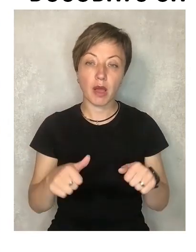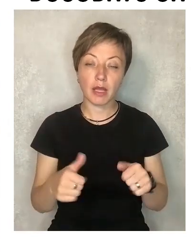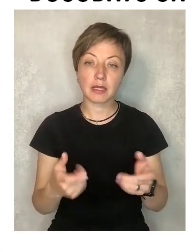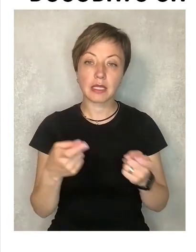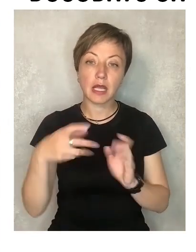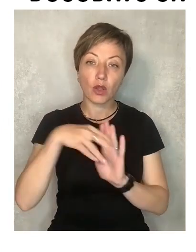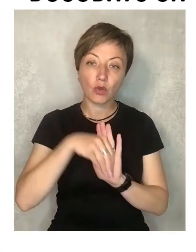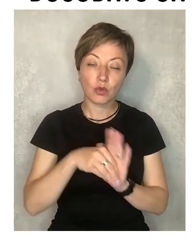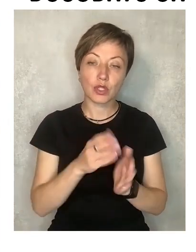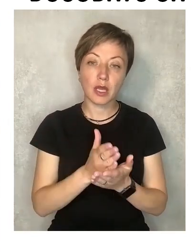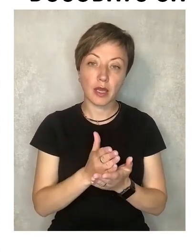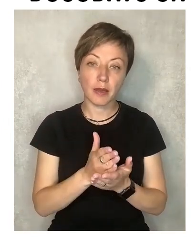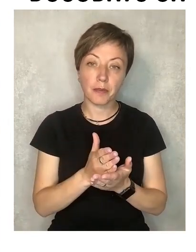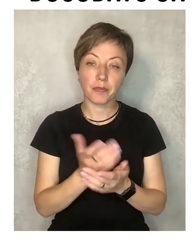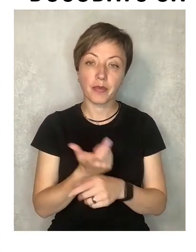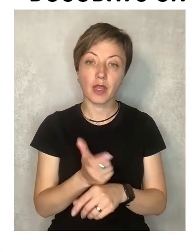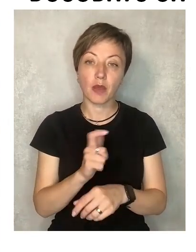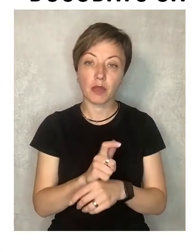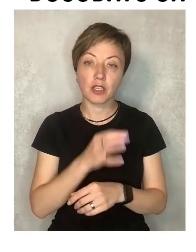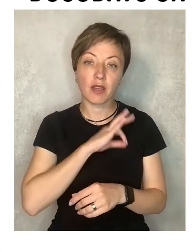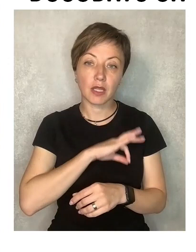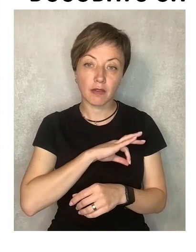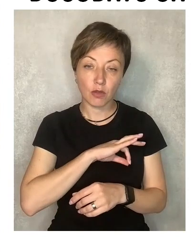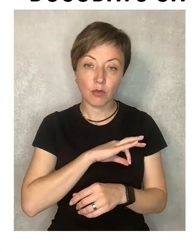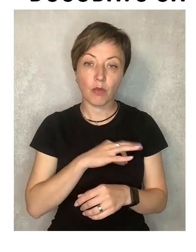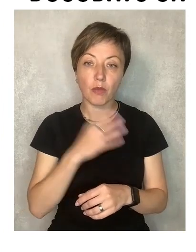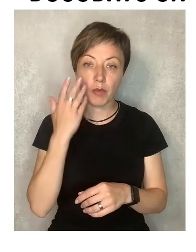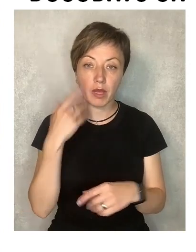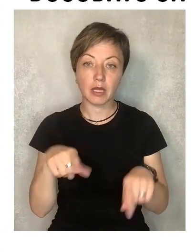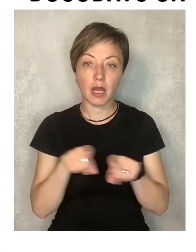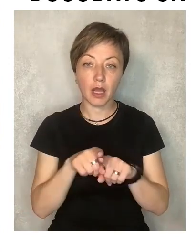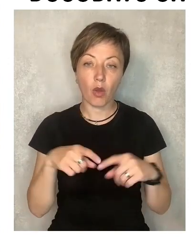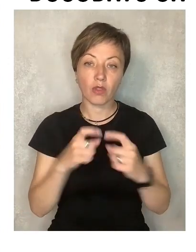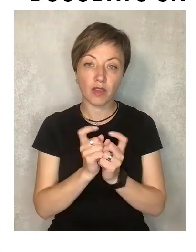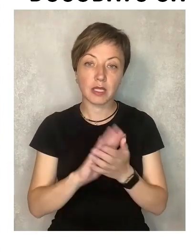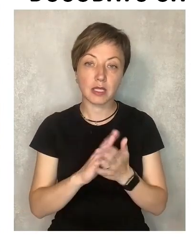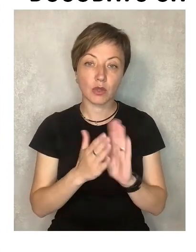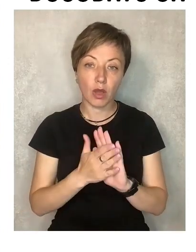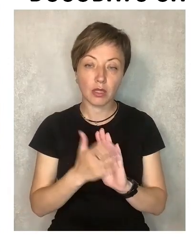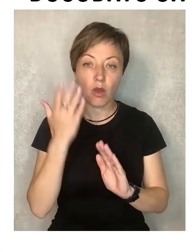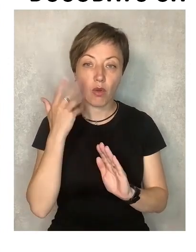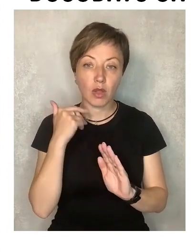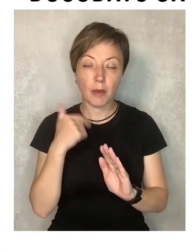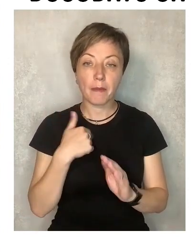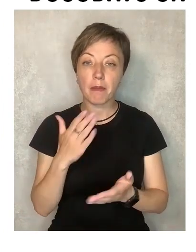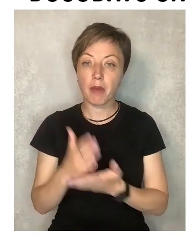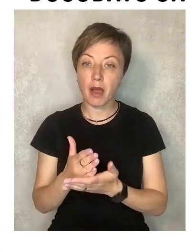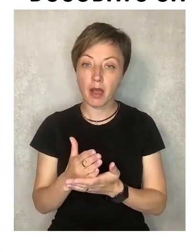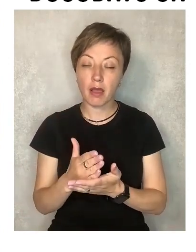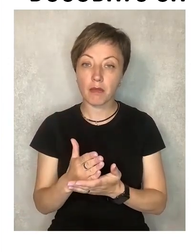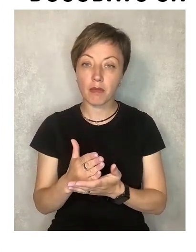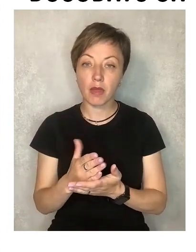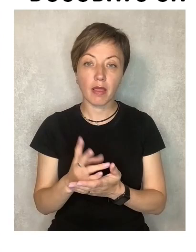є найбільш ефективними при якраз таких конфліктних ситуаціях, коли ми маємо не